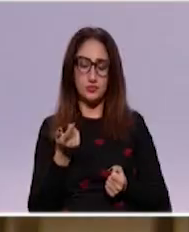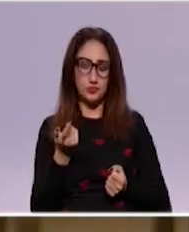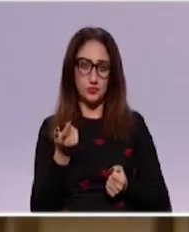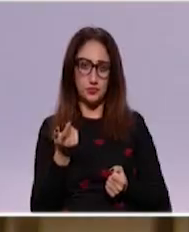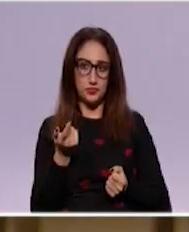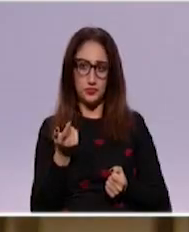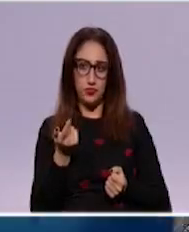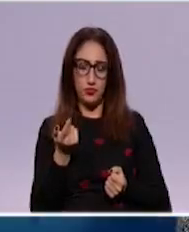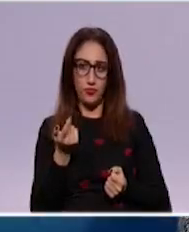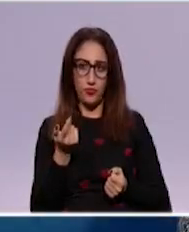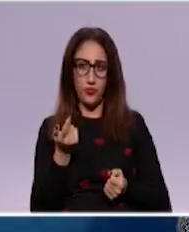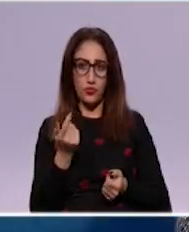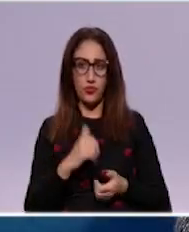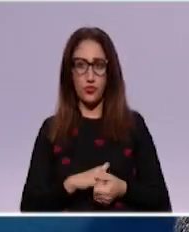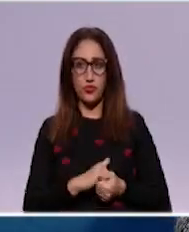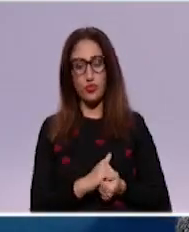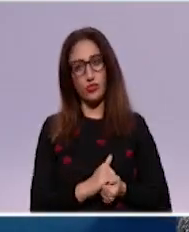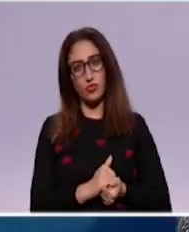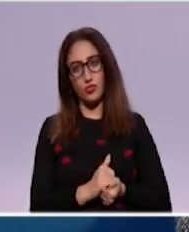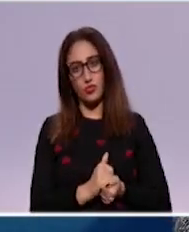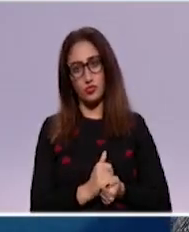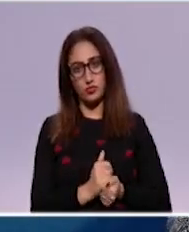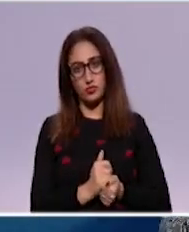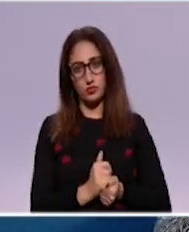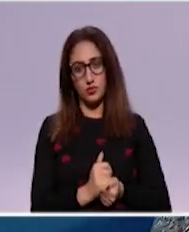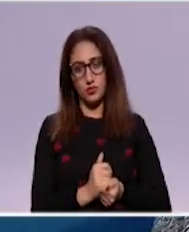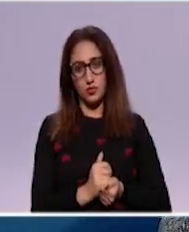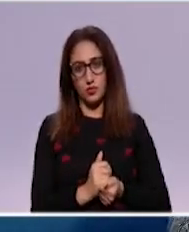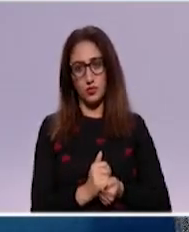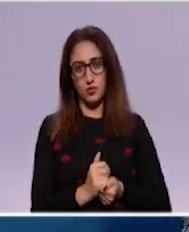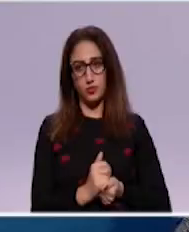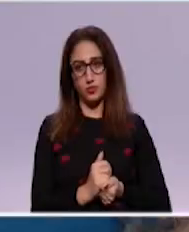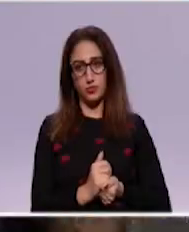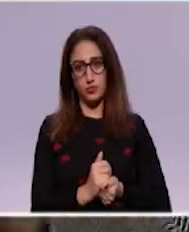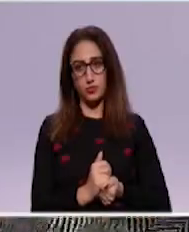120%. صحيح. لكن في بقى حاجة اللي هي ايه،